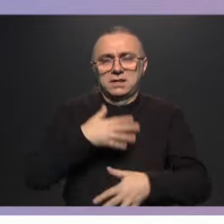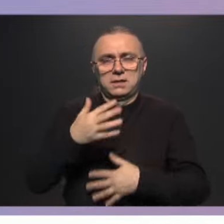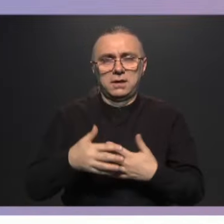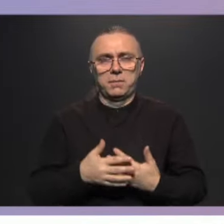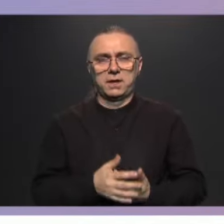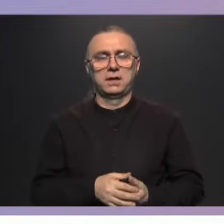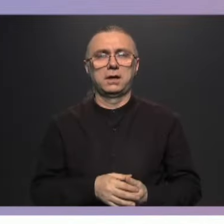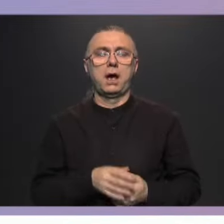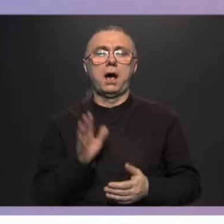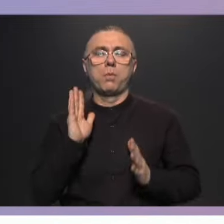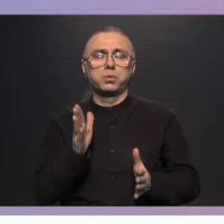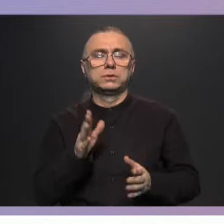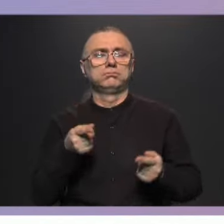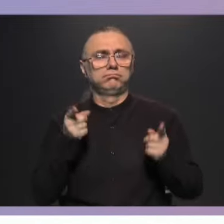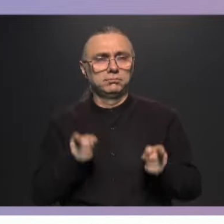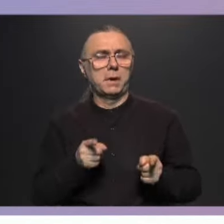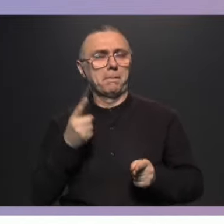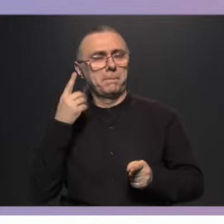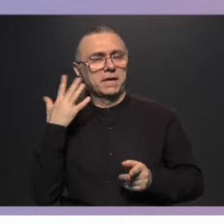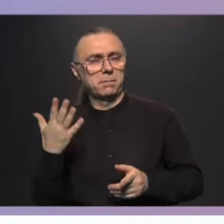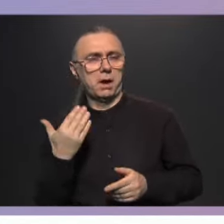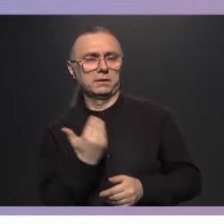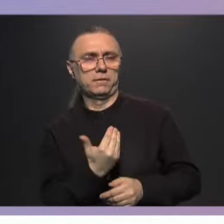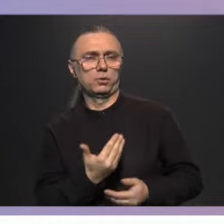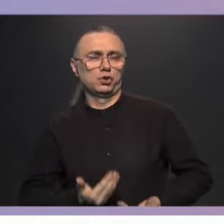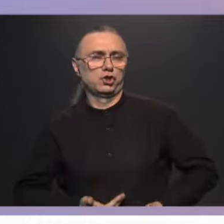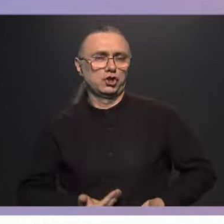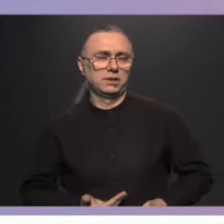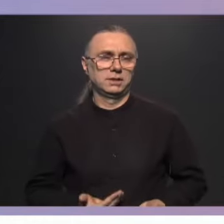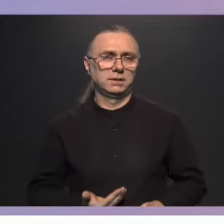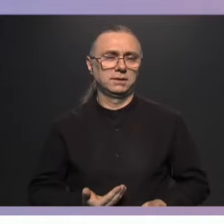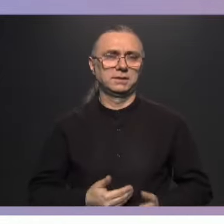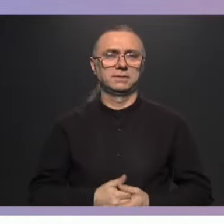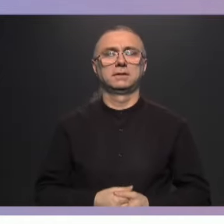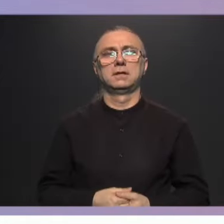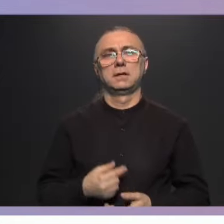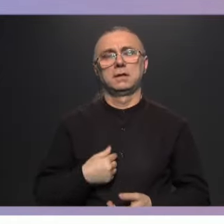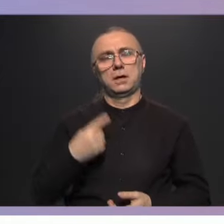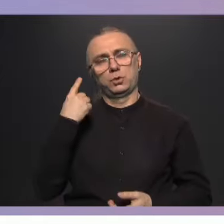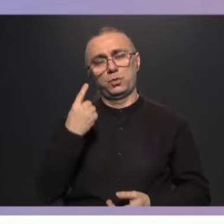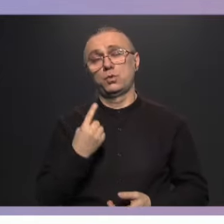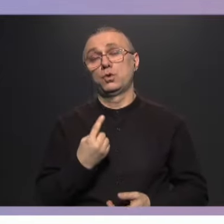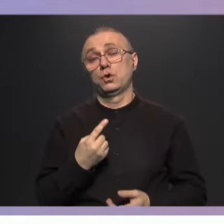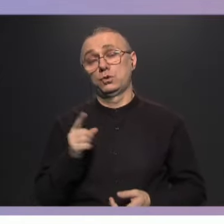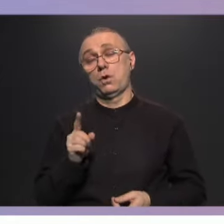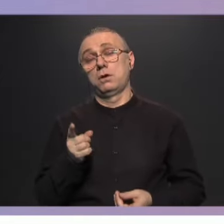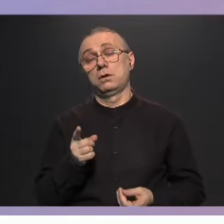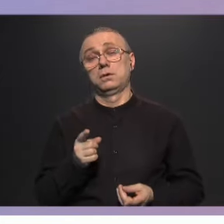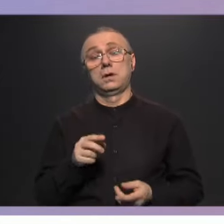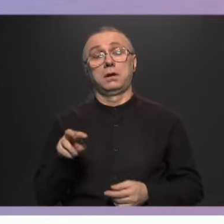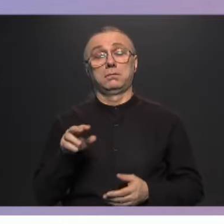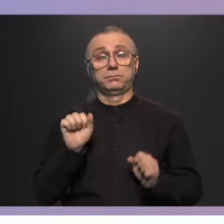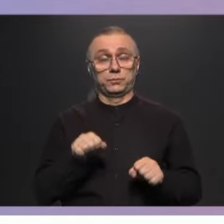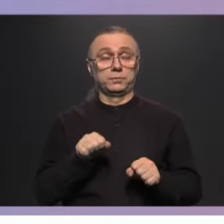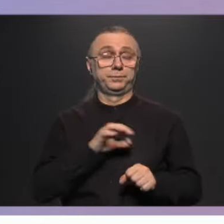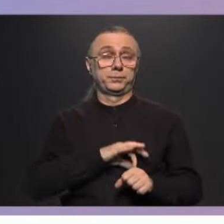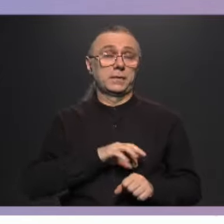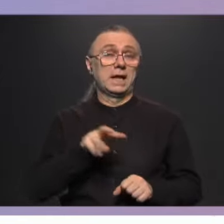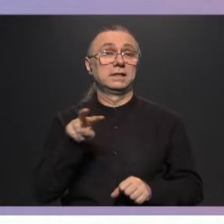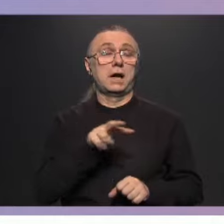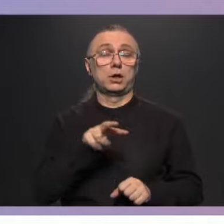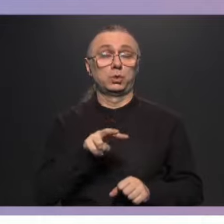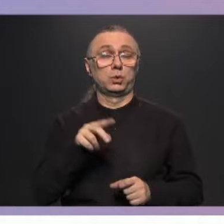понимать всю твою жизнь. Вот. Поэтому я думаю, что, конечно, литературное творчество признанных истинных старцев,